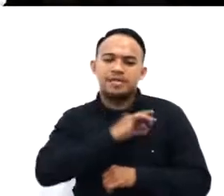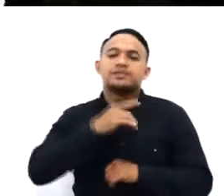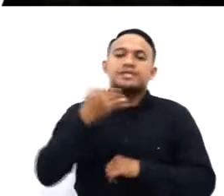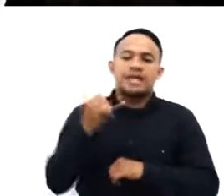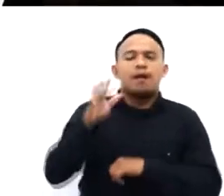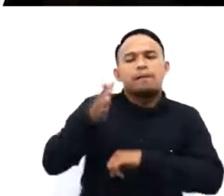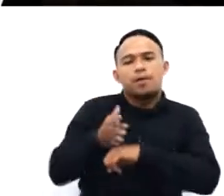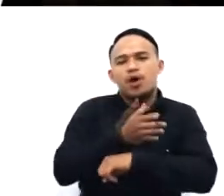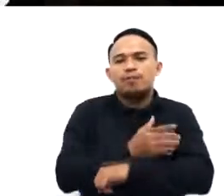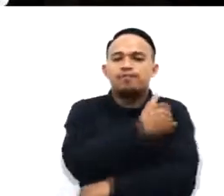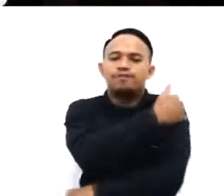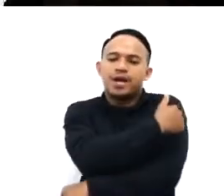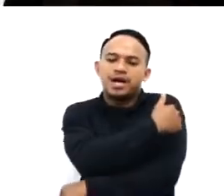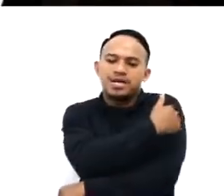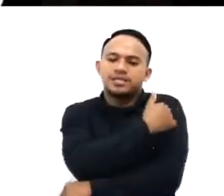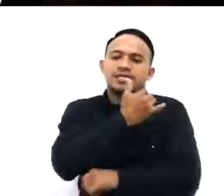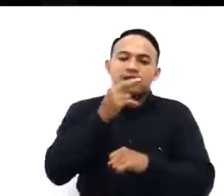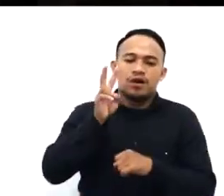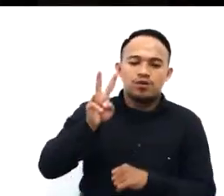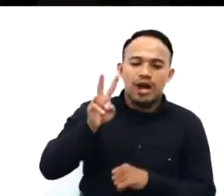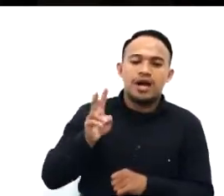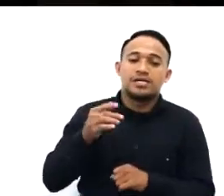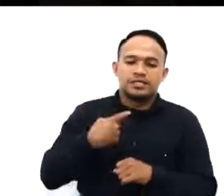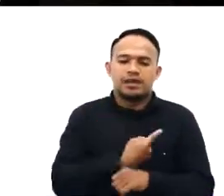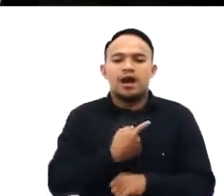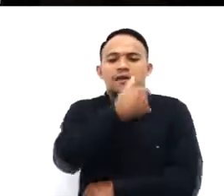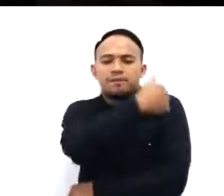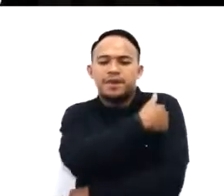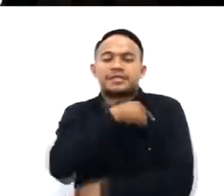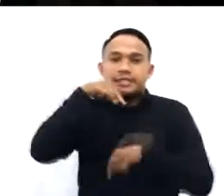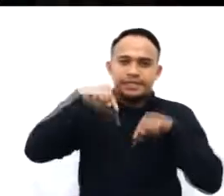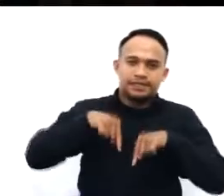GTT kita dan PTT kita ke 5.000.